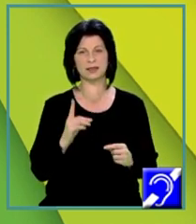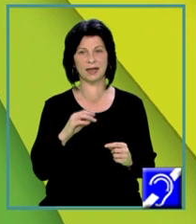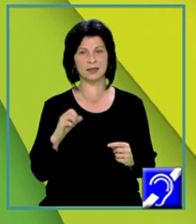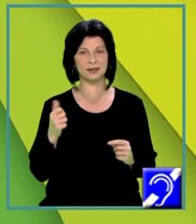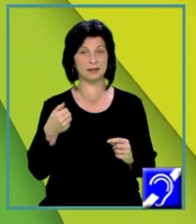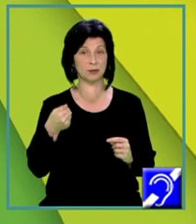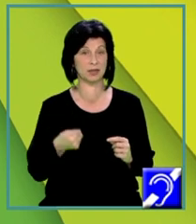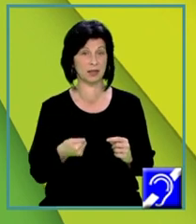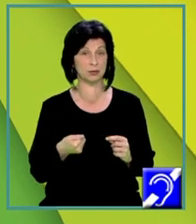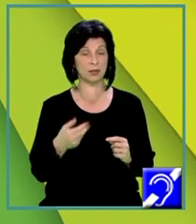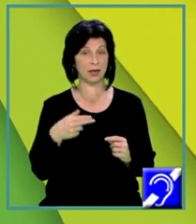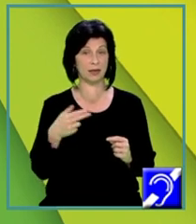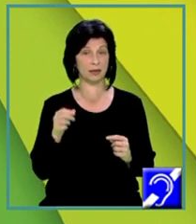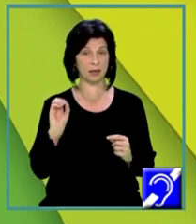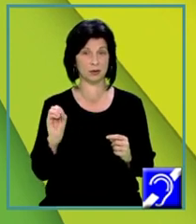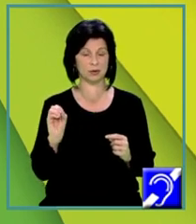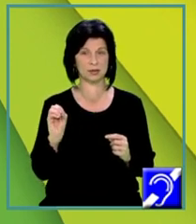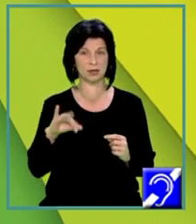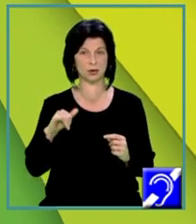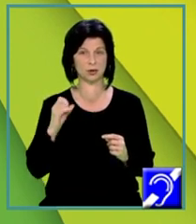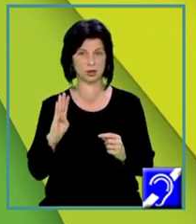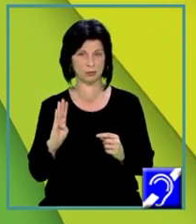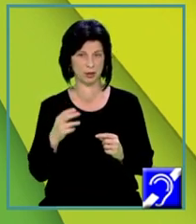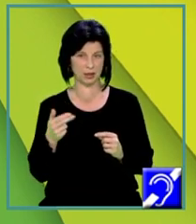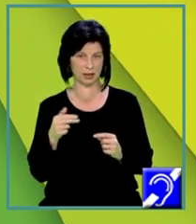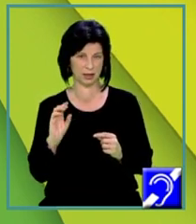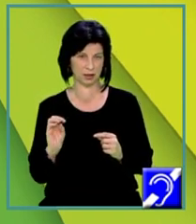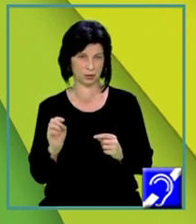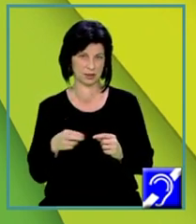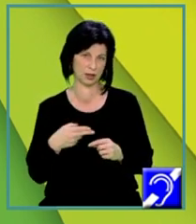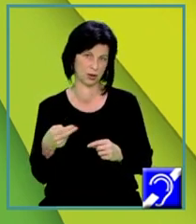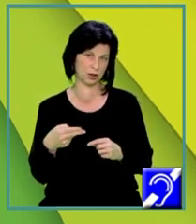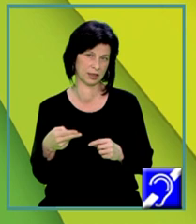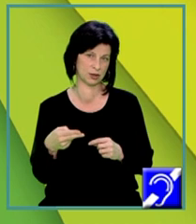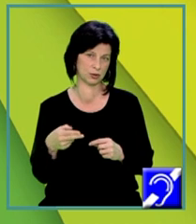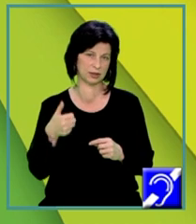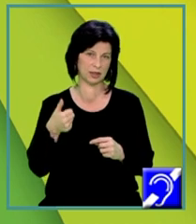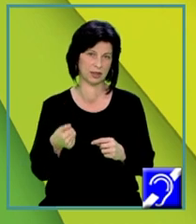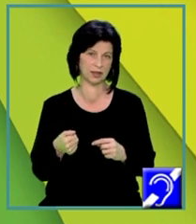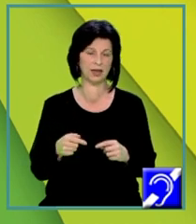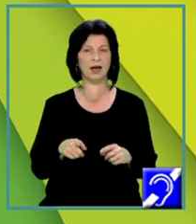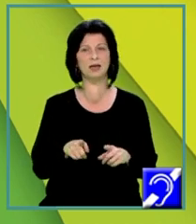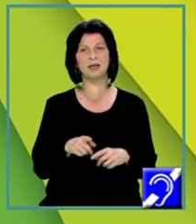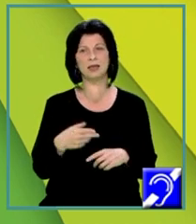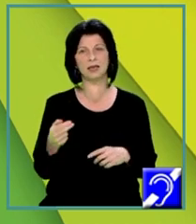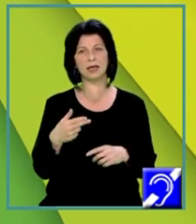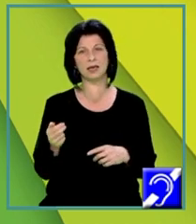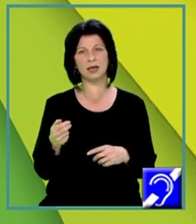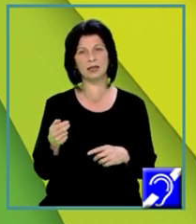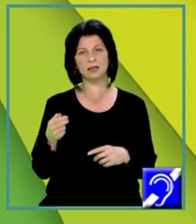matricei este 0 și b este 0 atunci ai zero deci matricea a devine egală cu zero doi imposibil